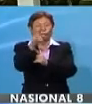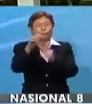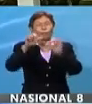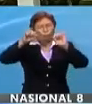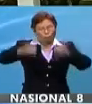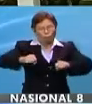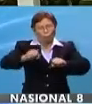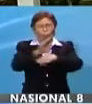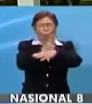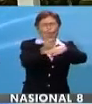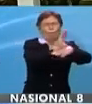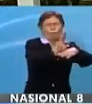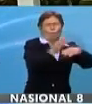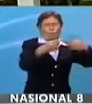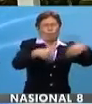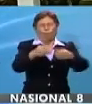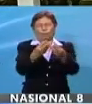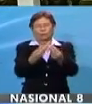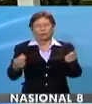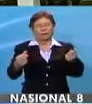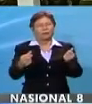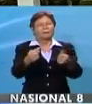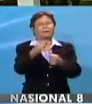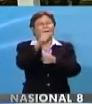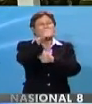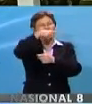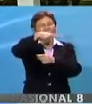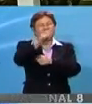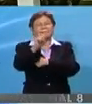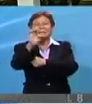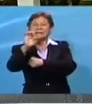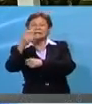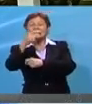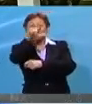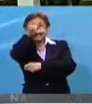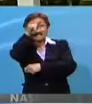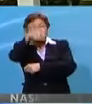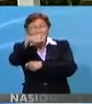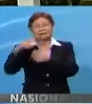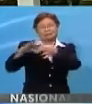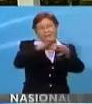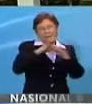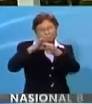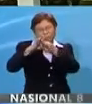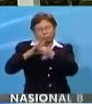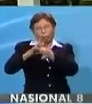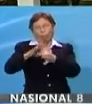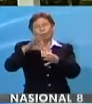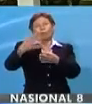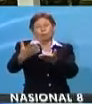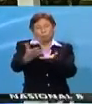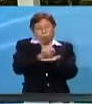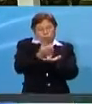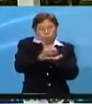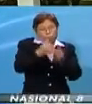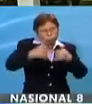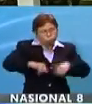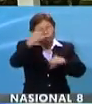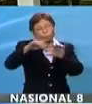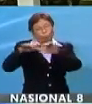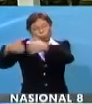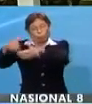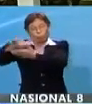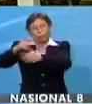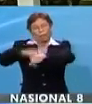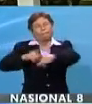mampu mengkomersialkan tanah PT Eagle. Kerjasama ini berpotensi menjana pendapatan berterusan bagi kumpulan itu